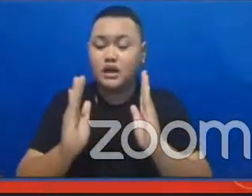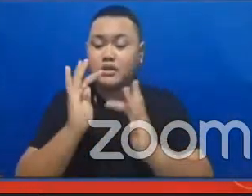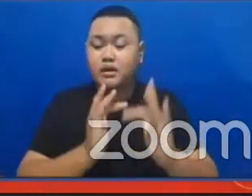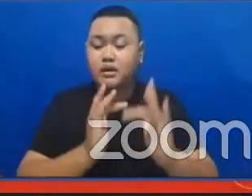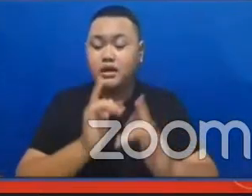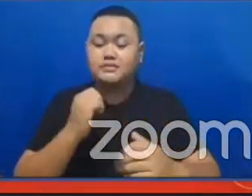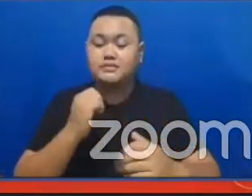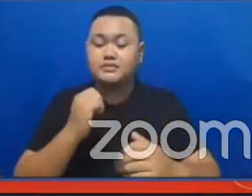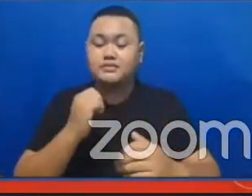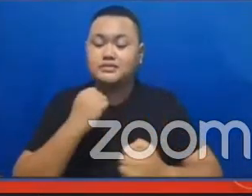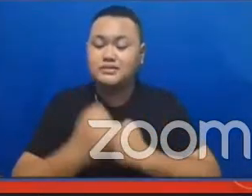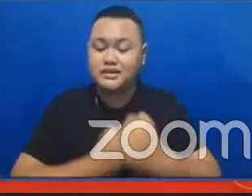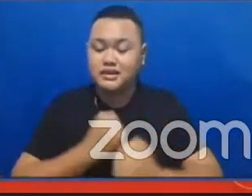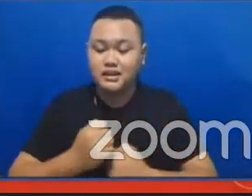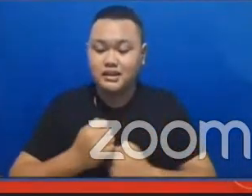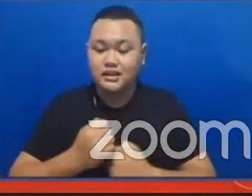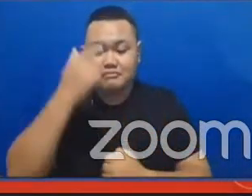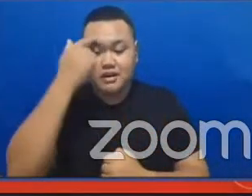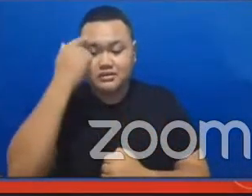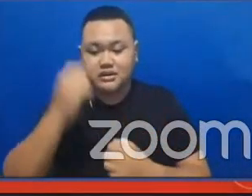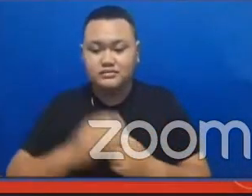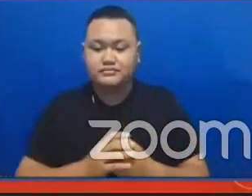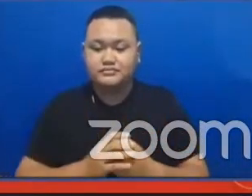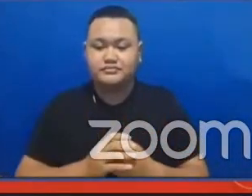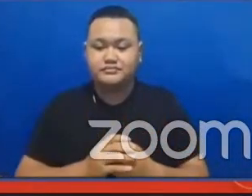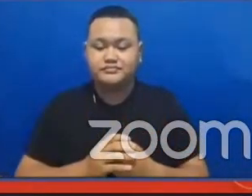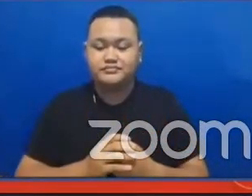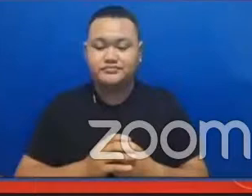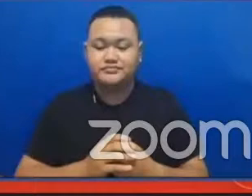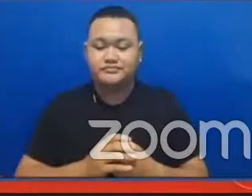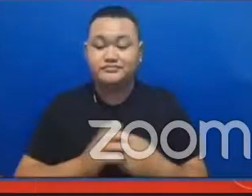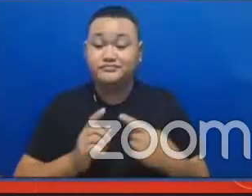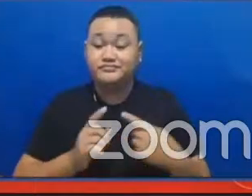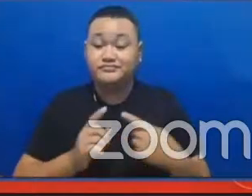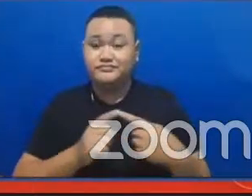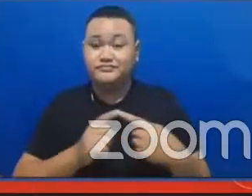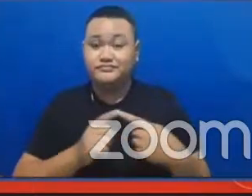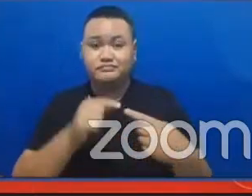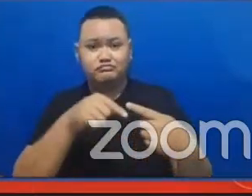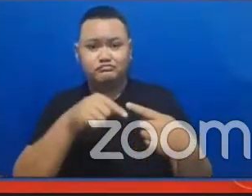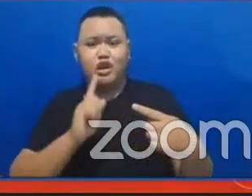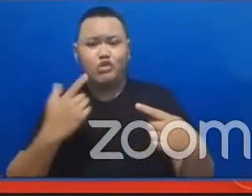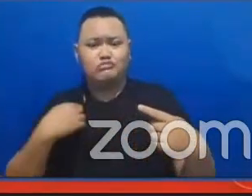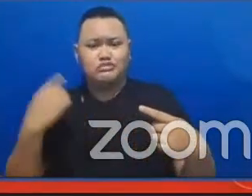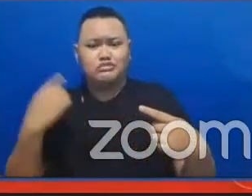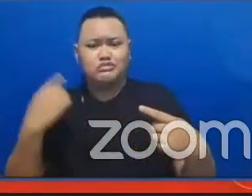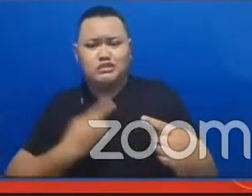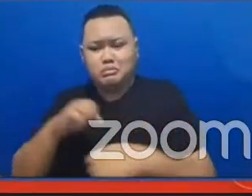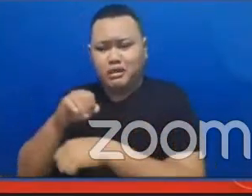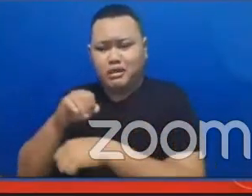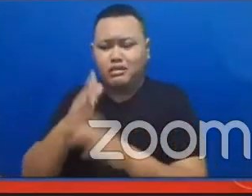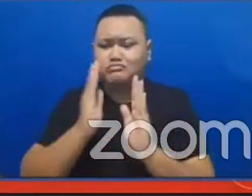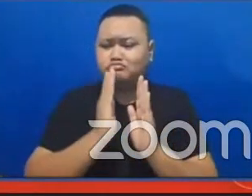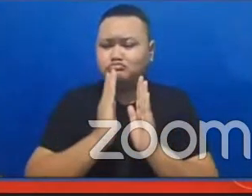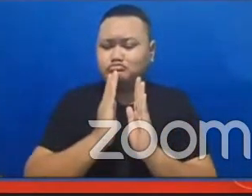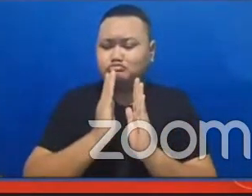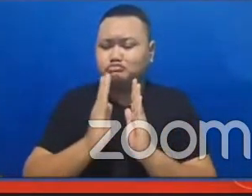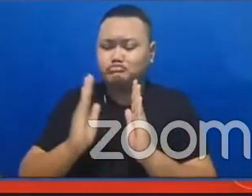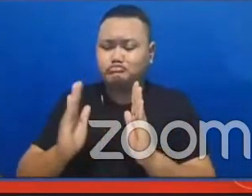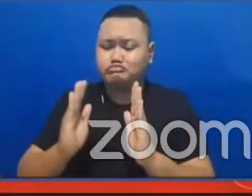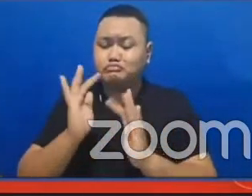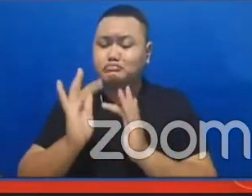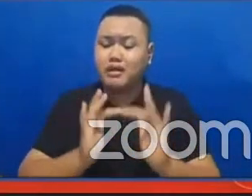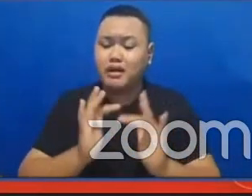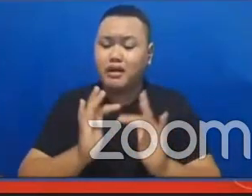kegiatan pembelajaran anak didik. Tentunya ketika kita menerapkan dan implementasi perpustakaan maya dalam kegiatan belajar